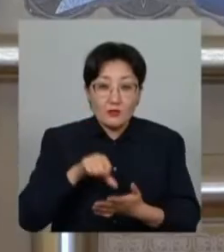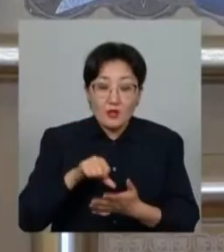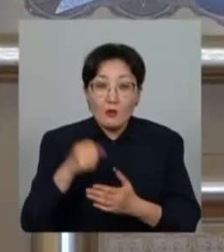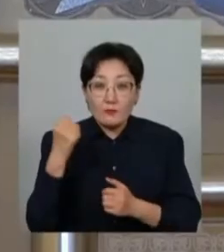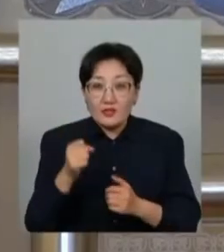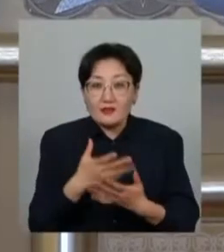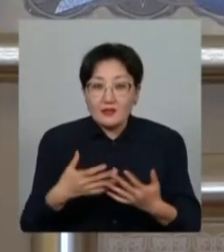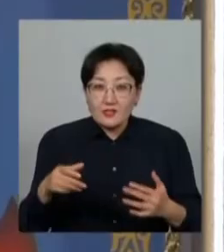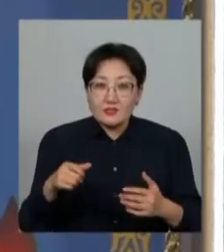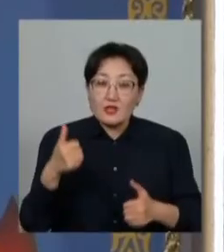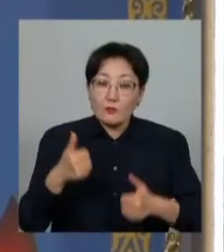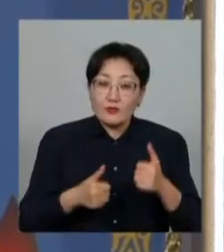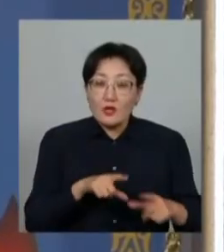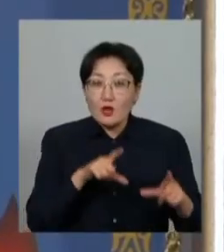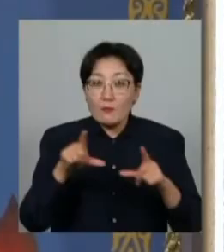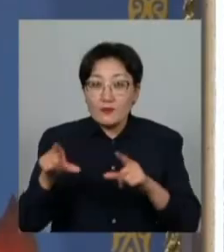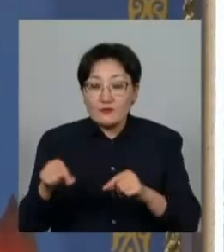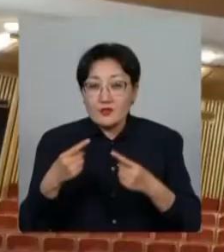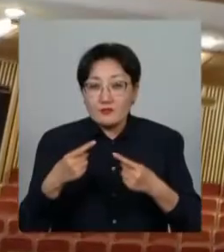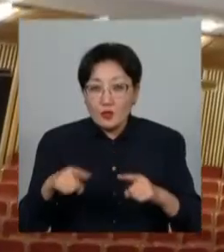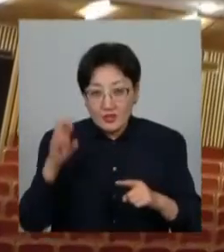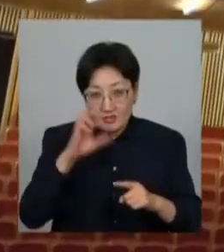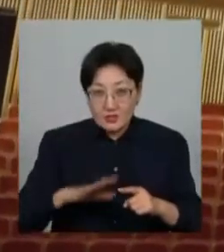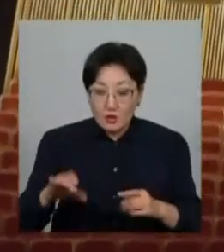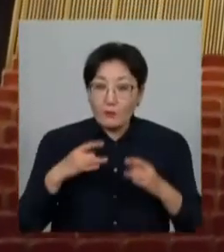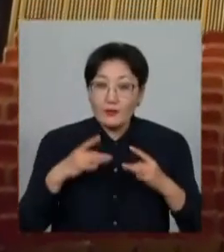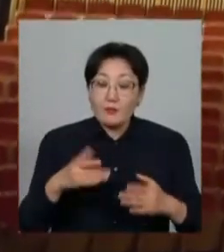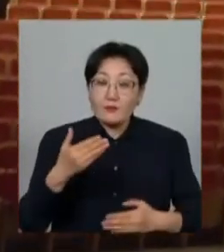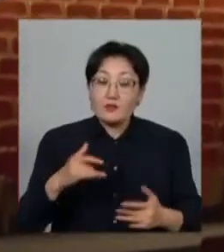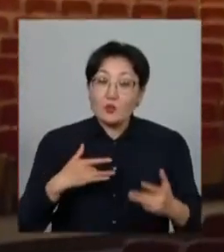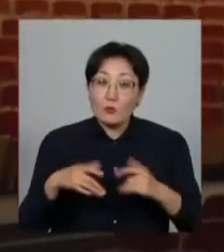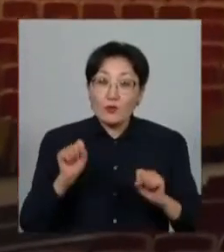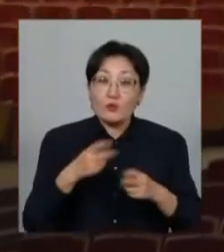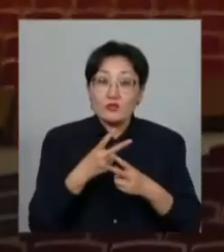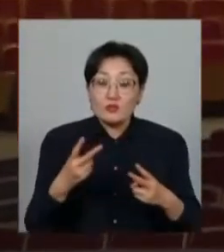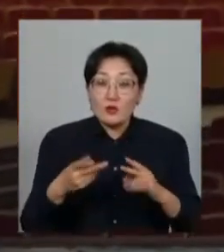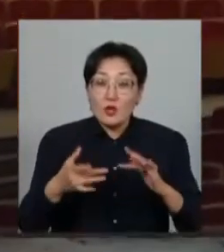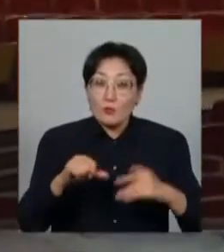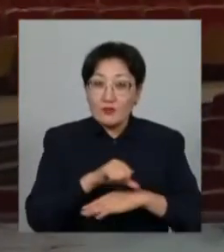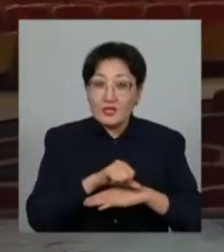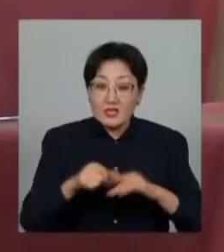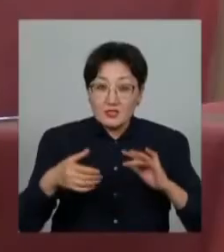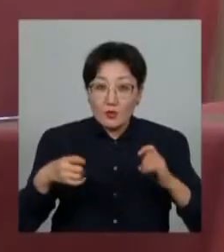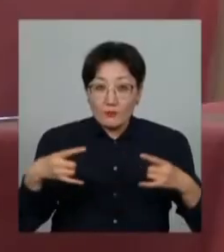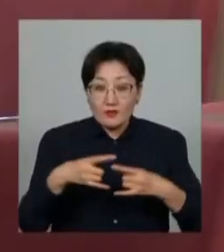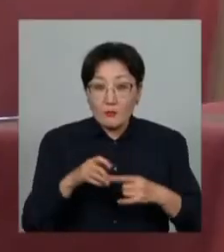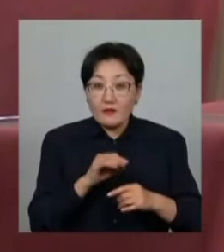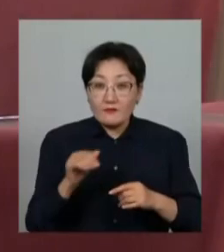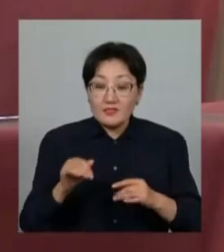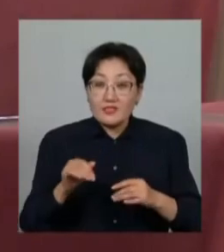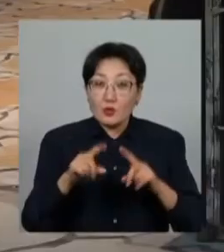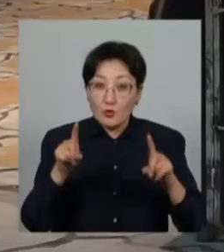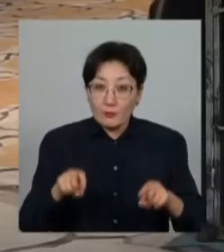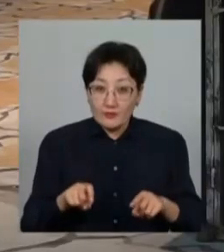победителями разных фестивалей и выезжали с гастролями в разные страны. Праздничные спектакли можно будет посмотреть в YouTube-канале театра либо на официальных